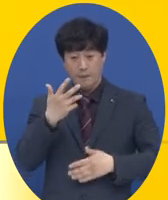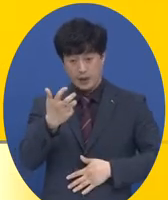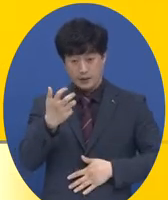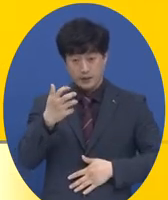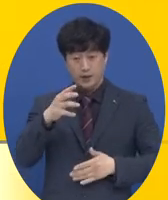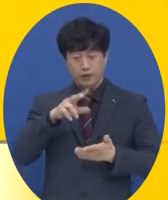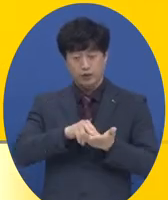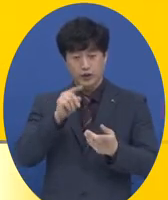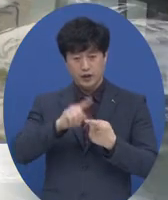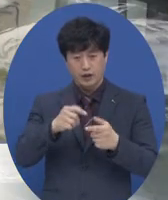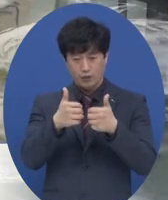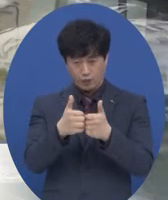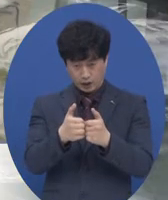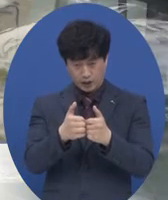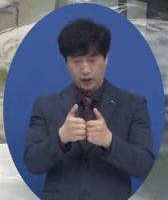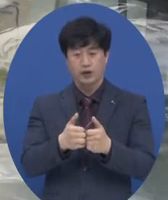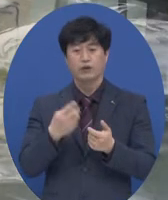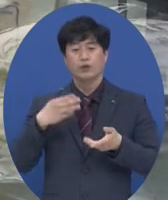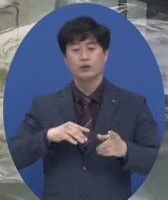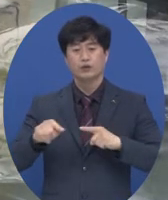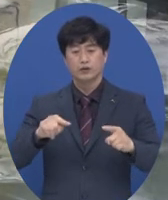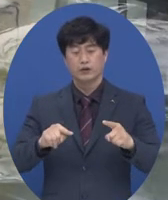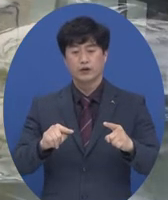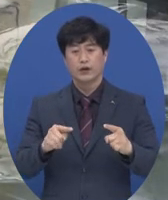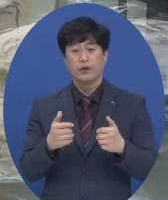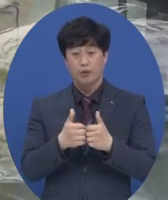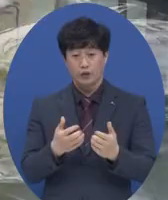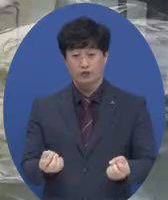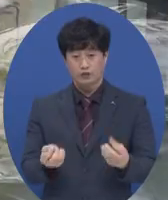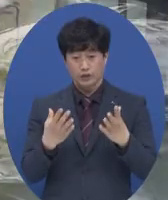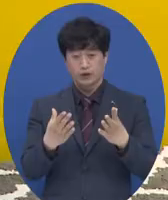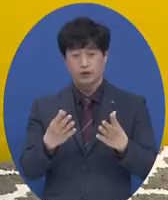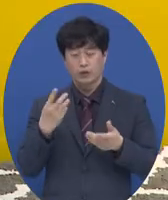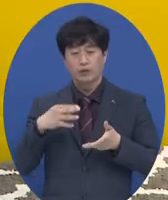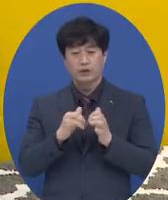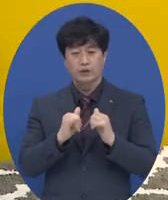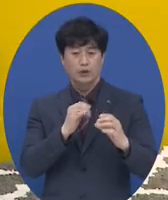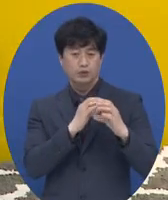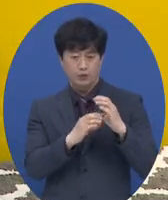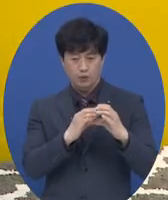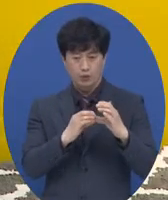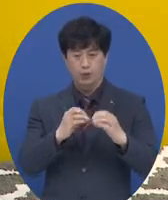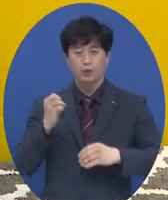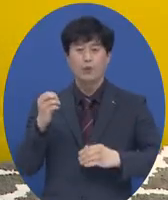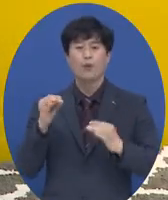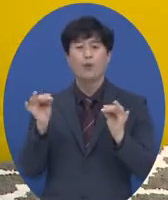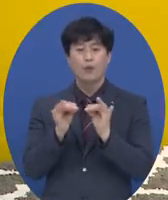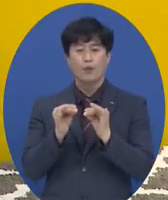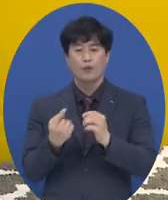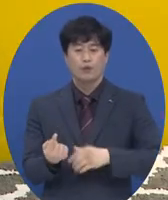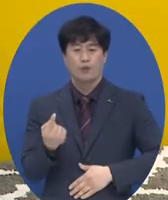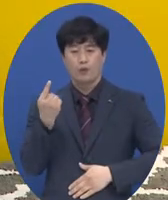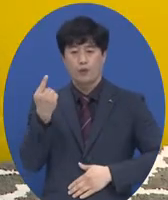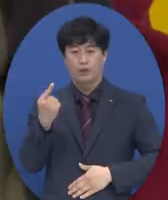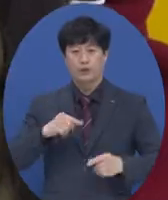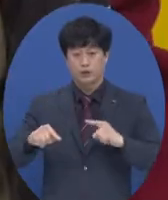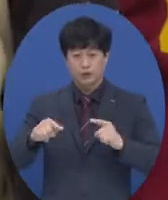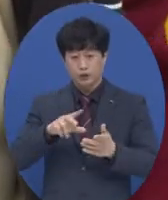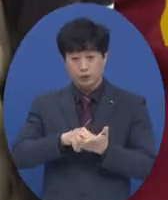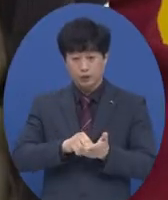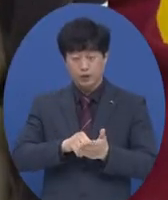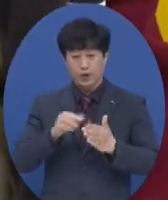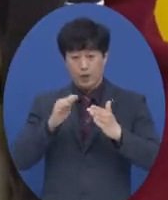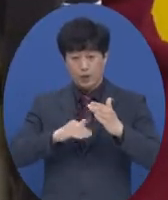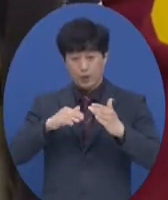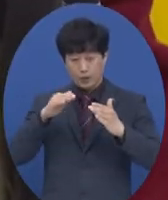의제에 대해 토론을 펼치는 경기도 정책토론 대축제는 경기도민과 소통하고 공감대를 높이는 정책과제